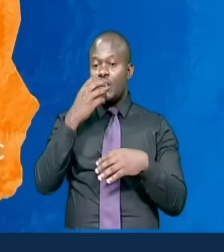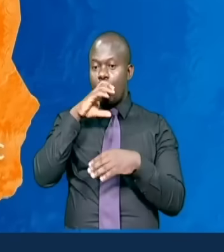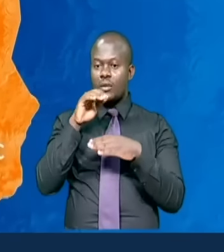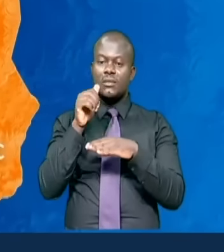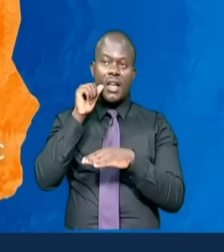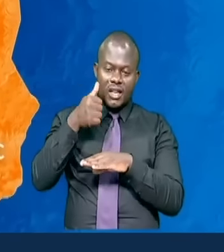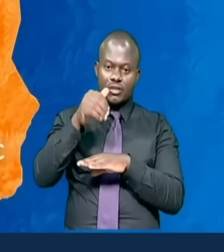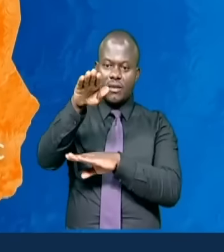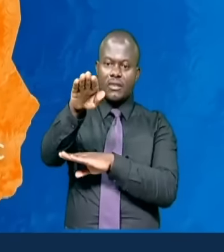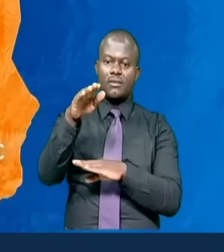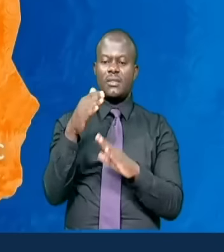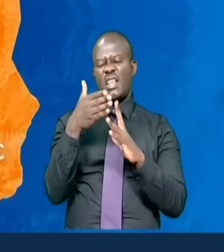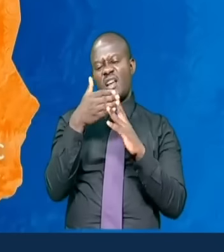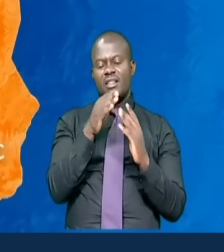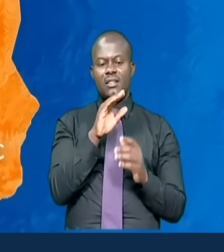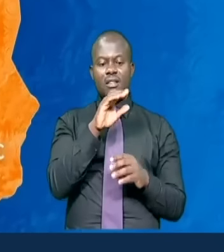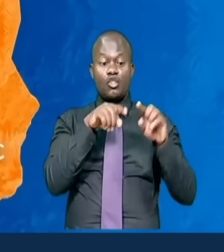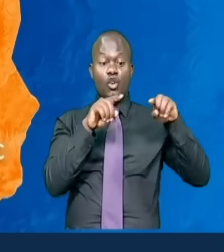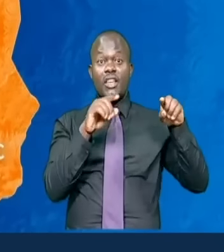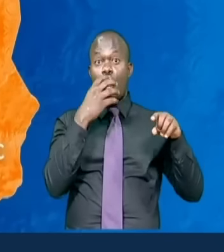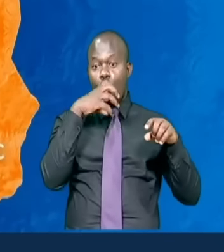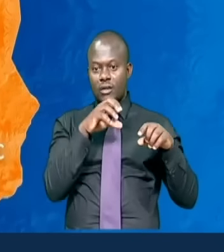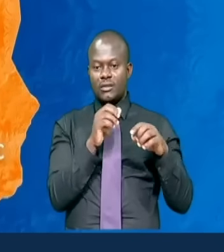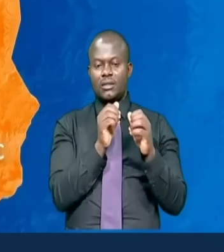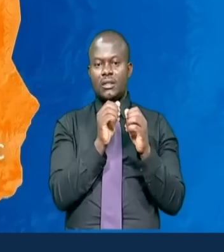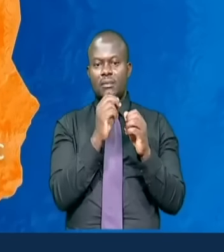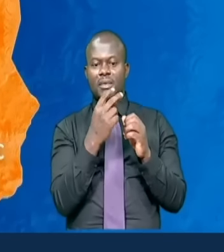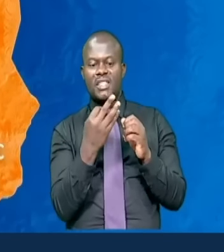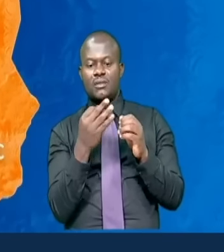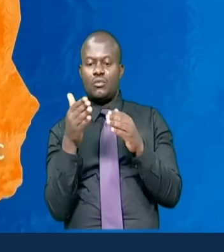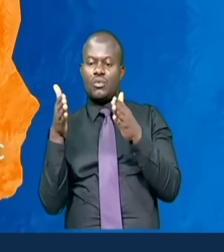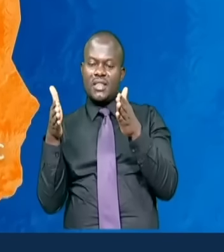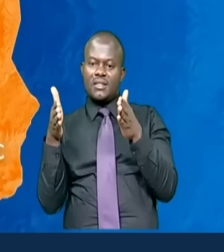masaha ku gicamunsi bikaba biri hagati ya degrés Celsius 26 ndetse na degrés Celsius